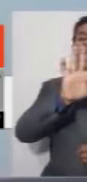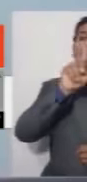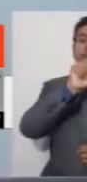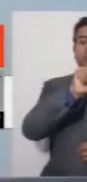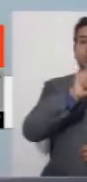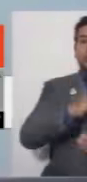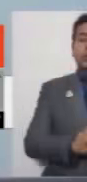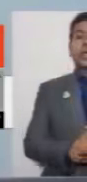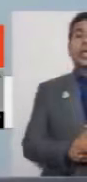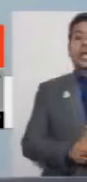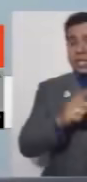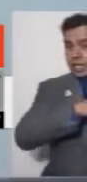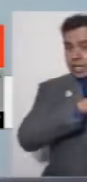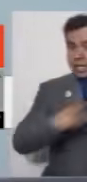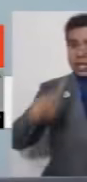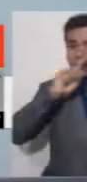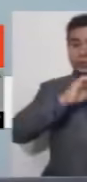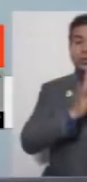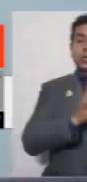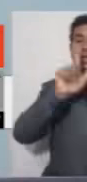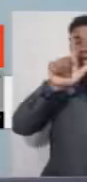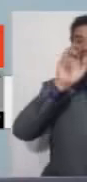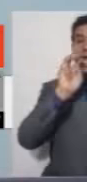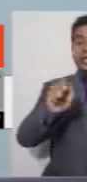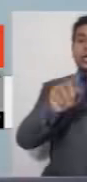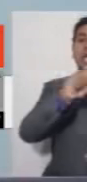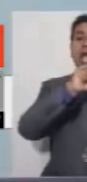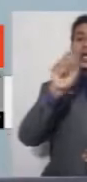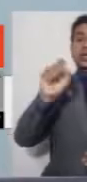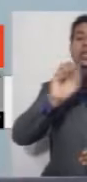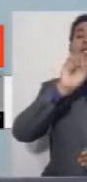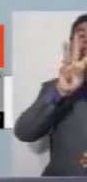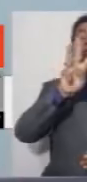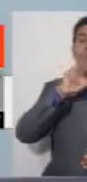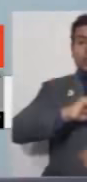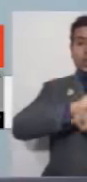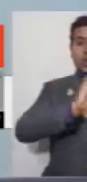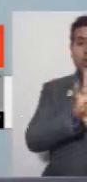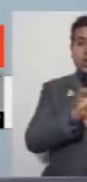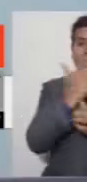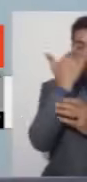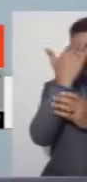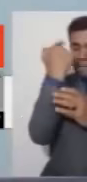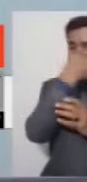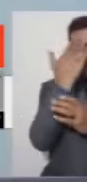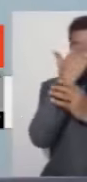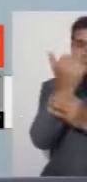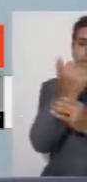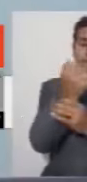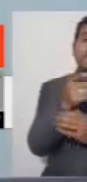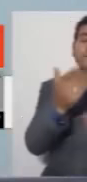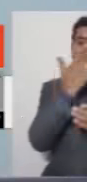ভাইরাস শনাক্ত হয়েছে। আমি অতি দুঃখের সাথে জানাচ্ছি আমাদের আজকেও মৃত্যু আছে, এবং এই